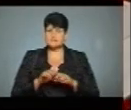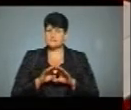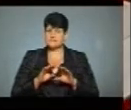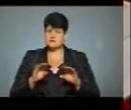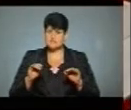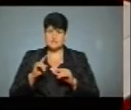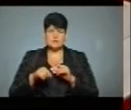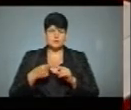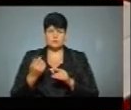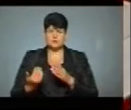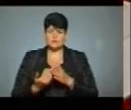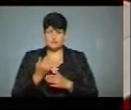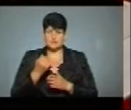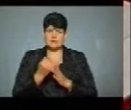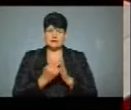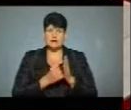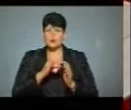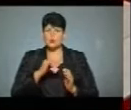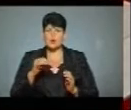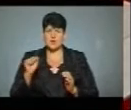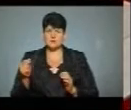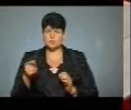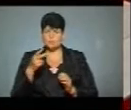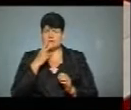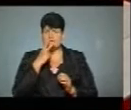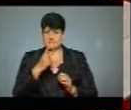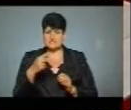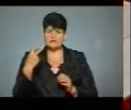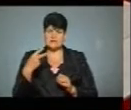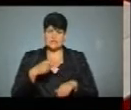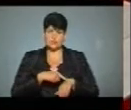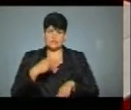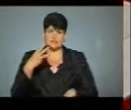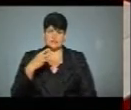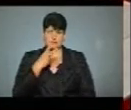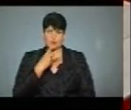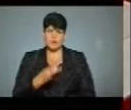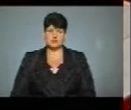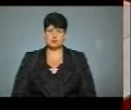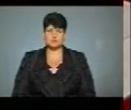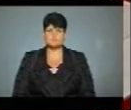все. Наступний випуск новин на телеканалі ЮА Тернопіль. Дивіться о 20:30. Побачимось.